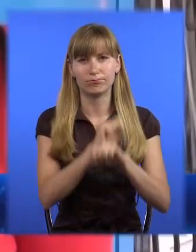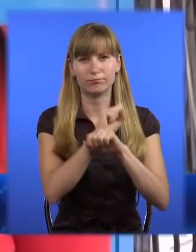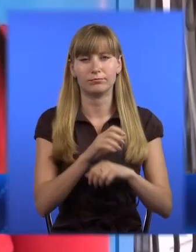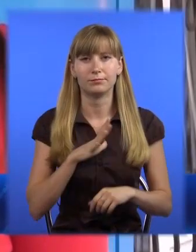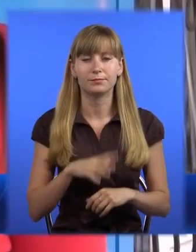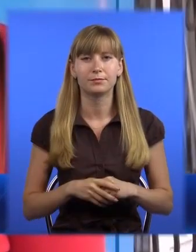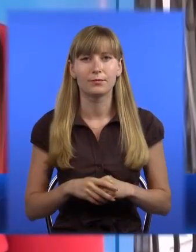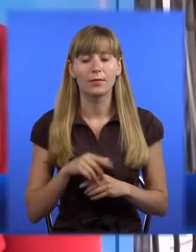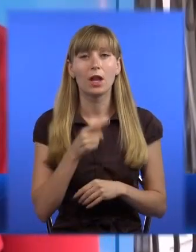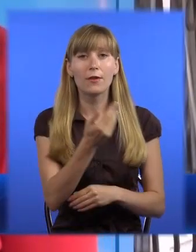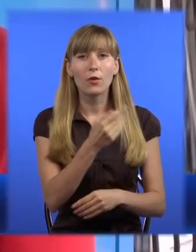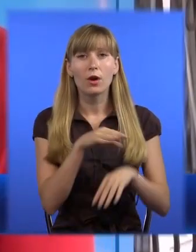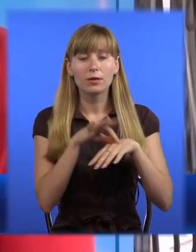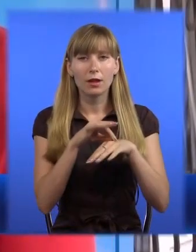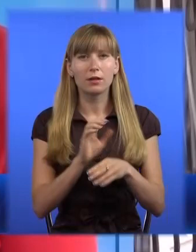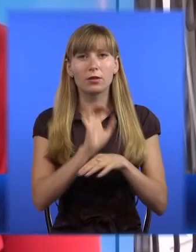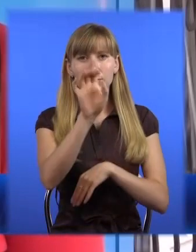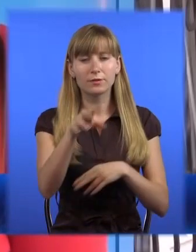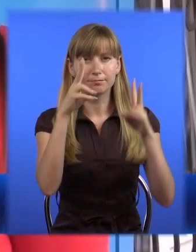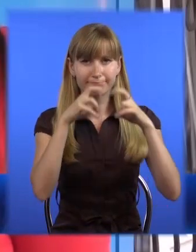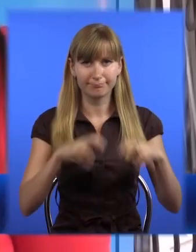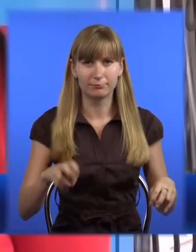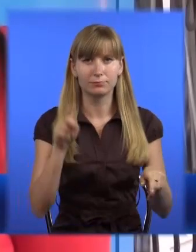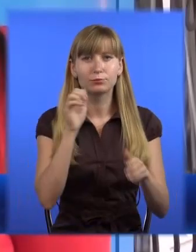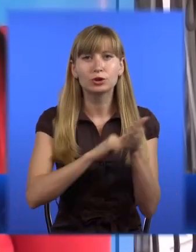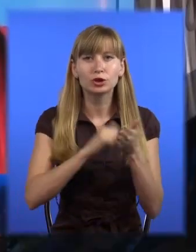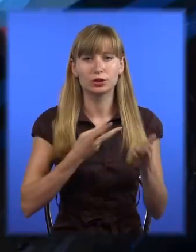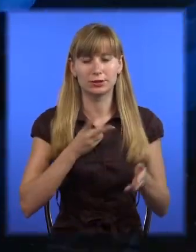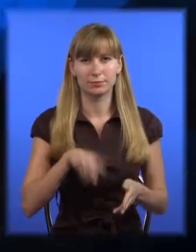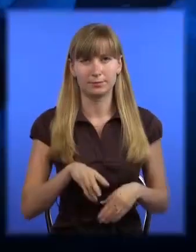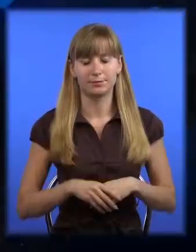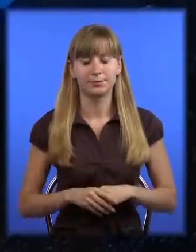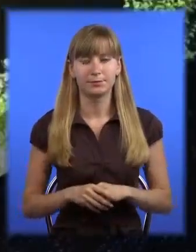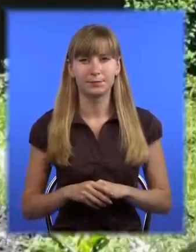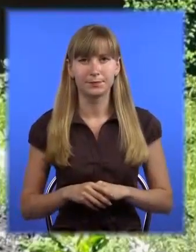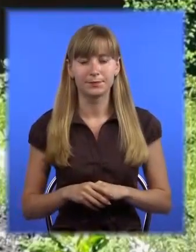померлого направлено для проведення судово-медичної експертизи з метою встановлення причин смерті.